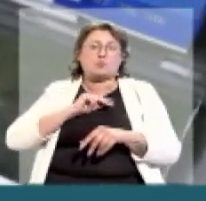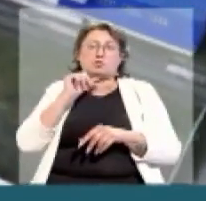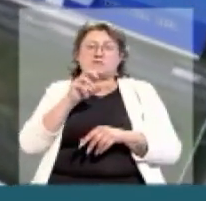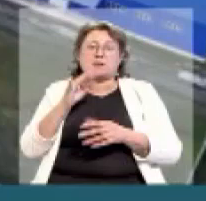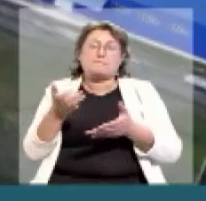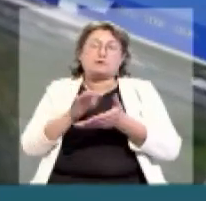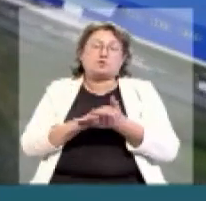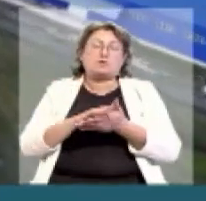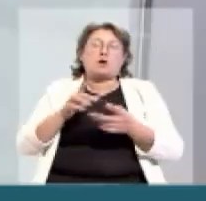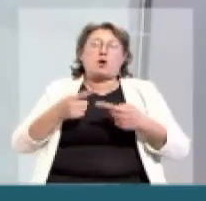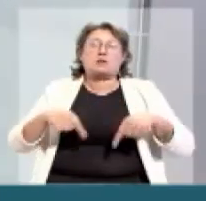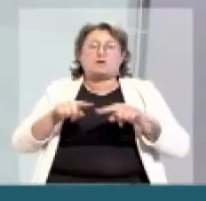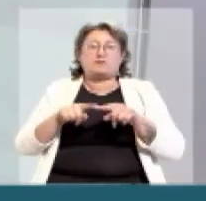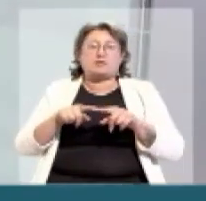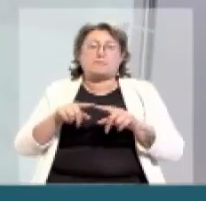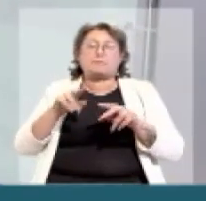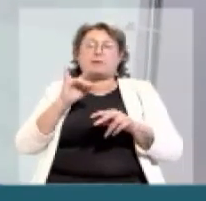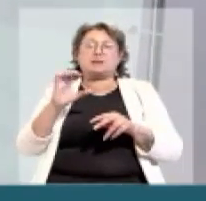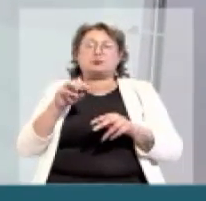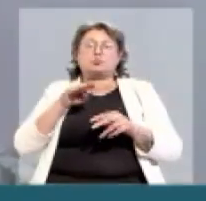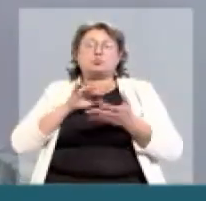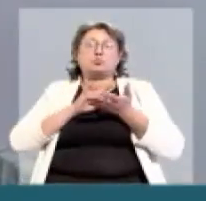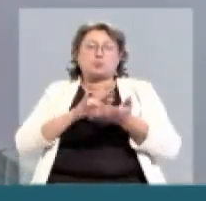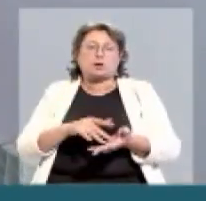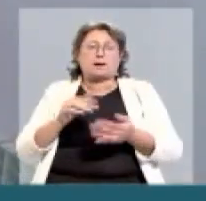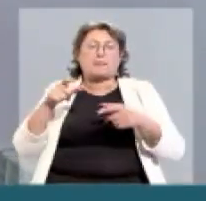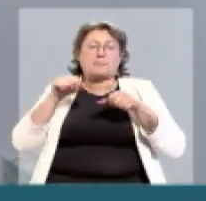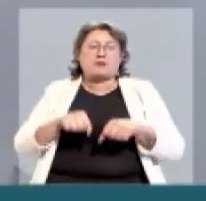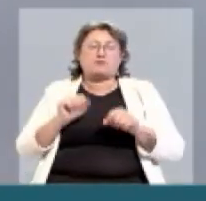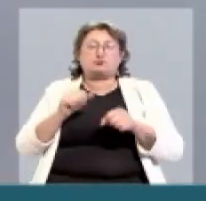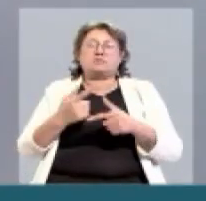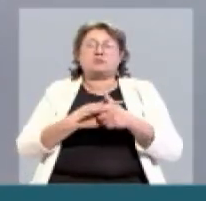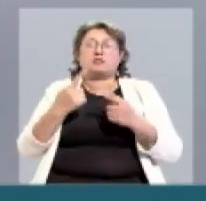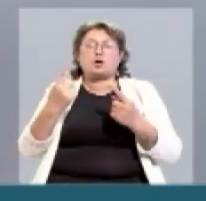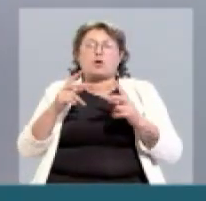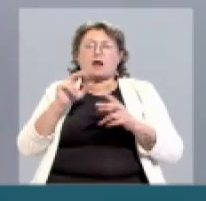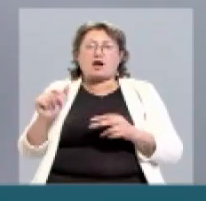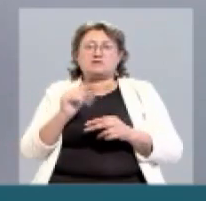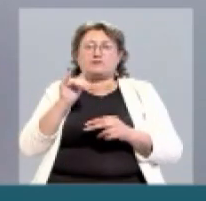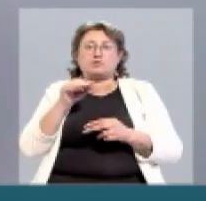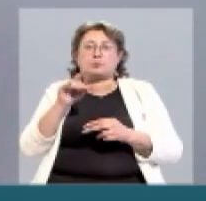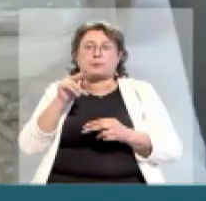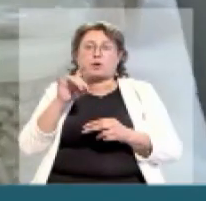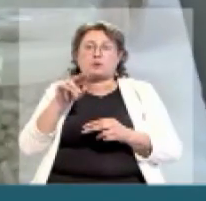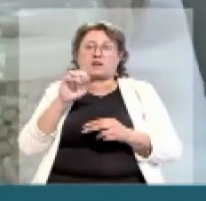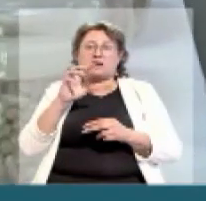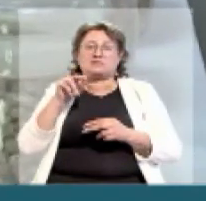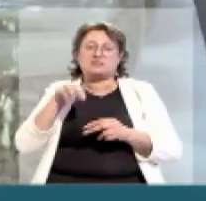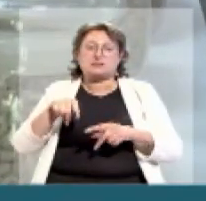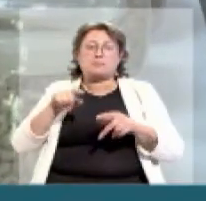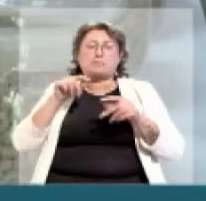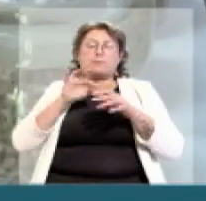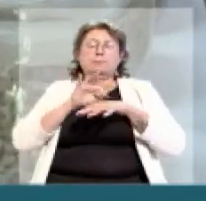СМИ познакомились в рамках организованного пресс-тура. Прорывным проектом по праву можно назвать холдинг «Кас Фуд Продактс». Здесь занимаются